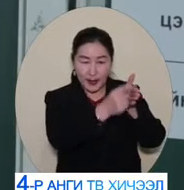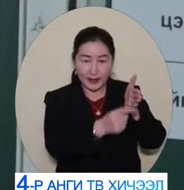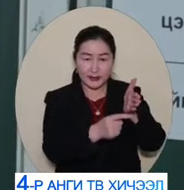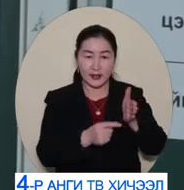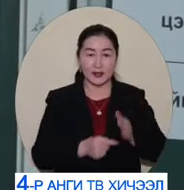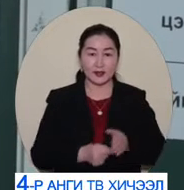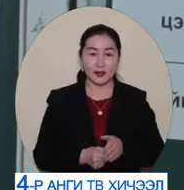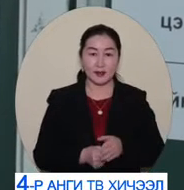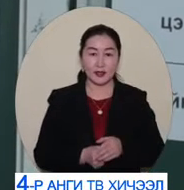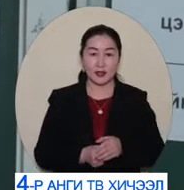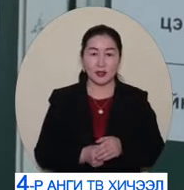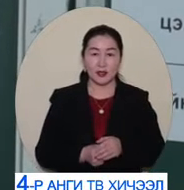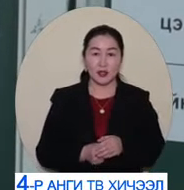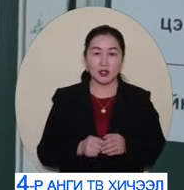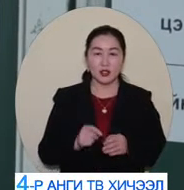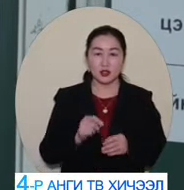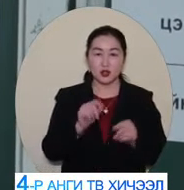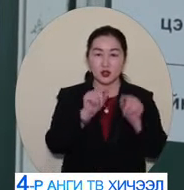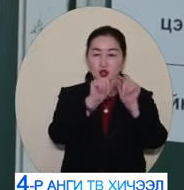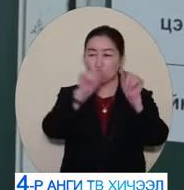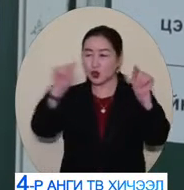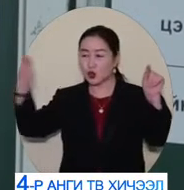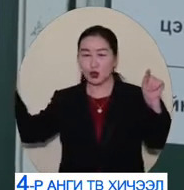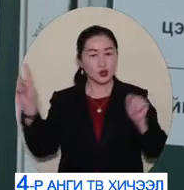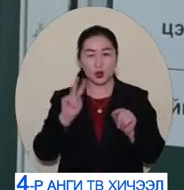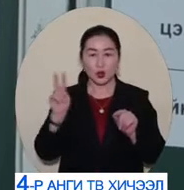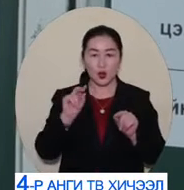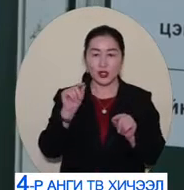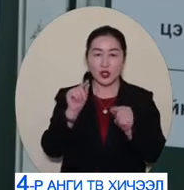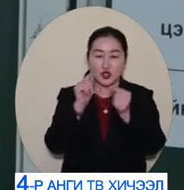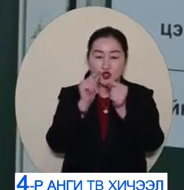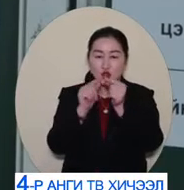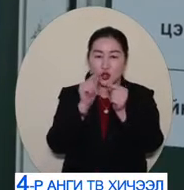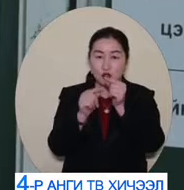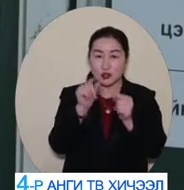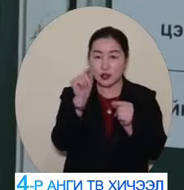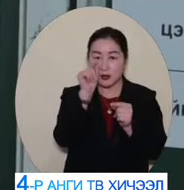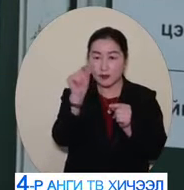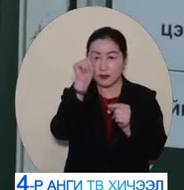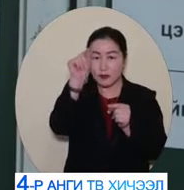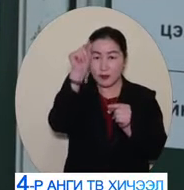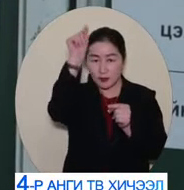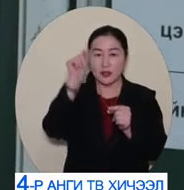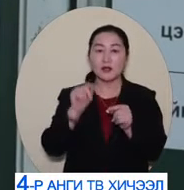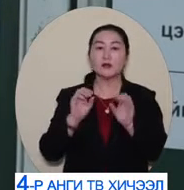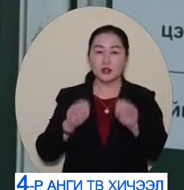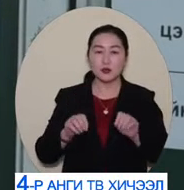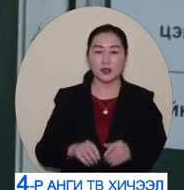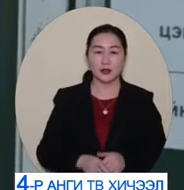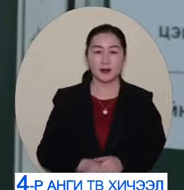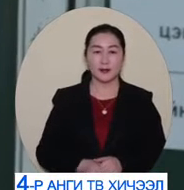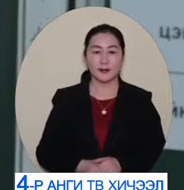8 см ингээд. За, багнын диаграмын яг юуг нь авахгүйгээр одоо заавал ингээд шулуун